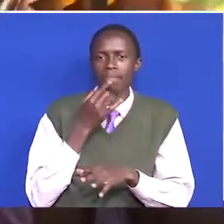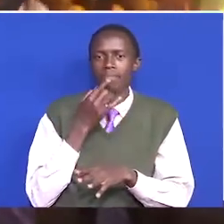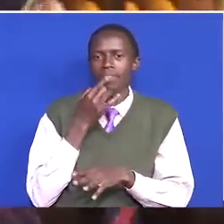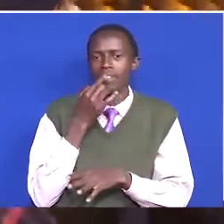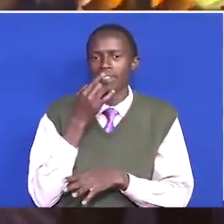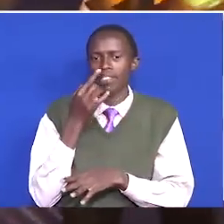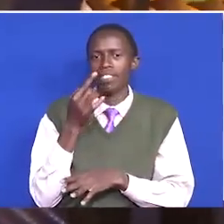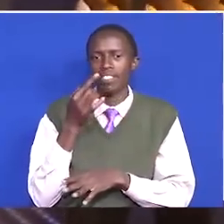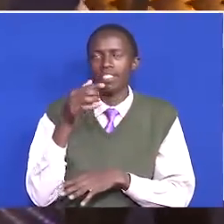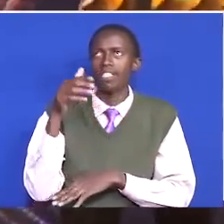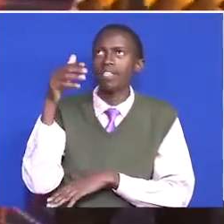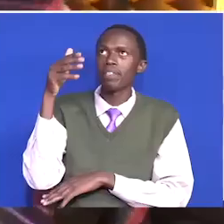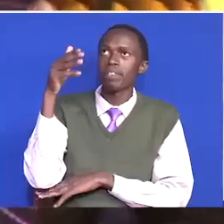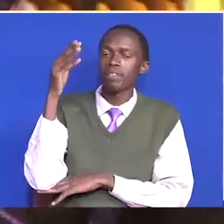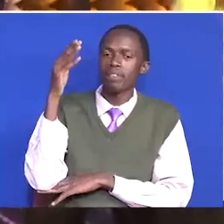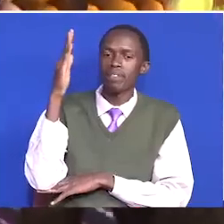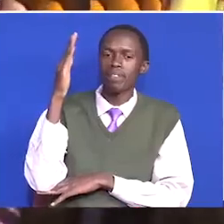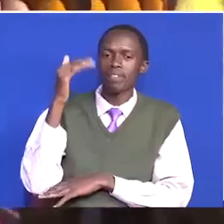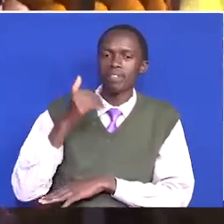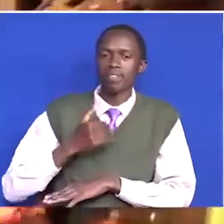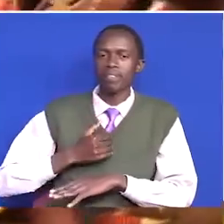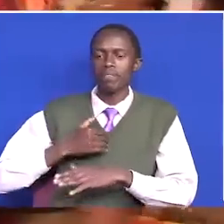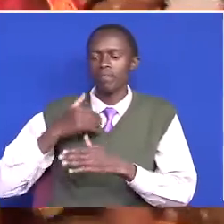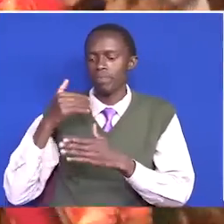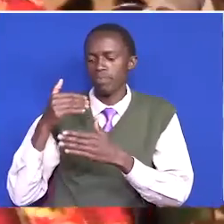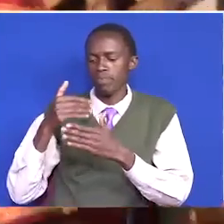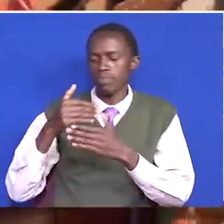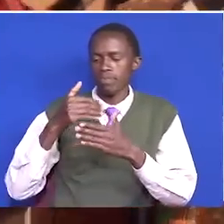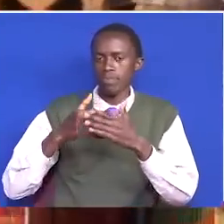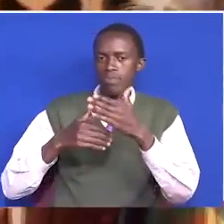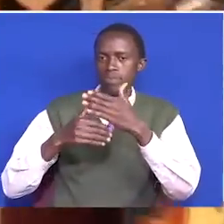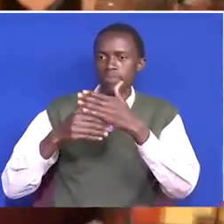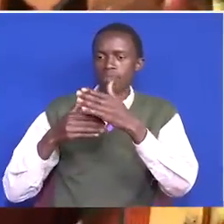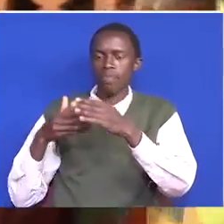Nataka Ebeneza nijengwe juu yako.